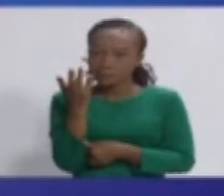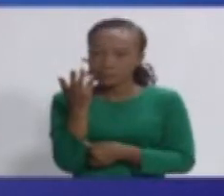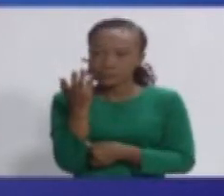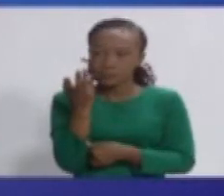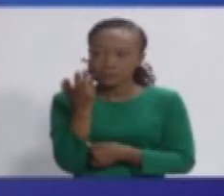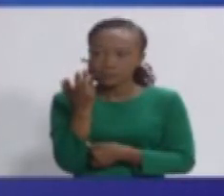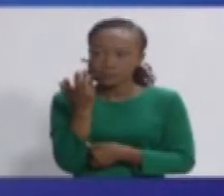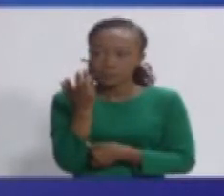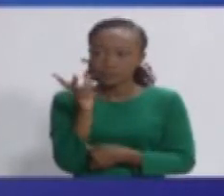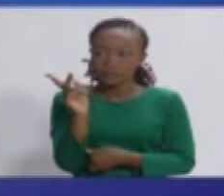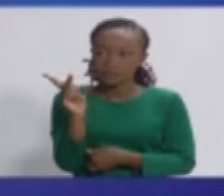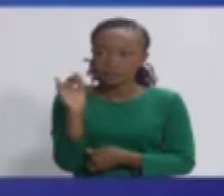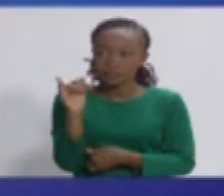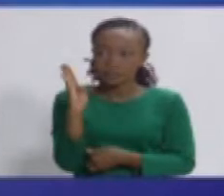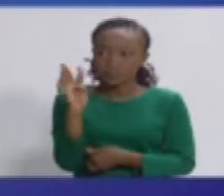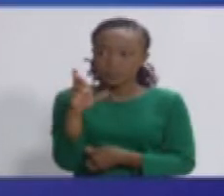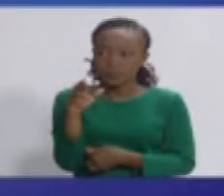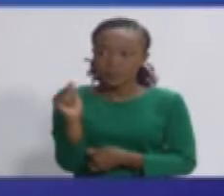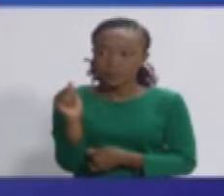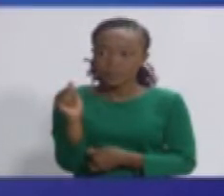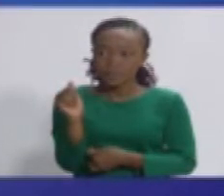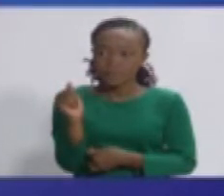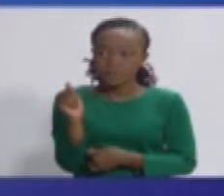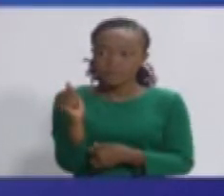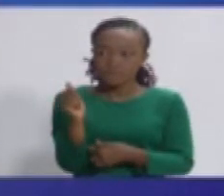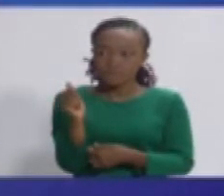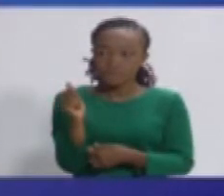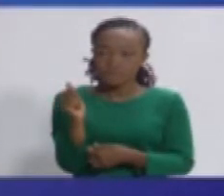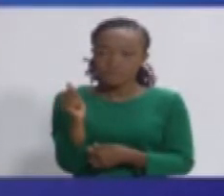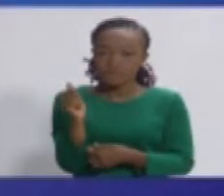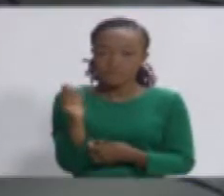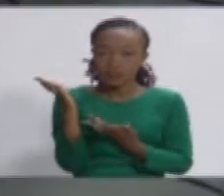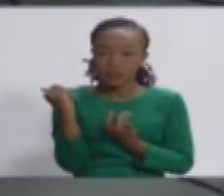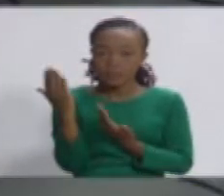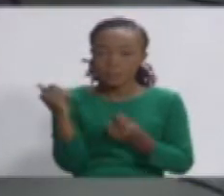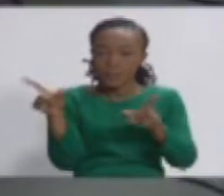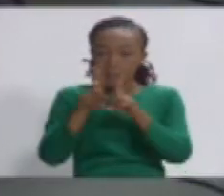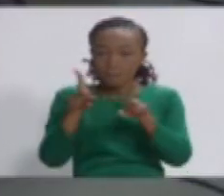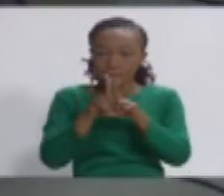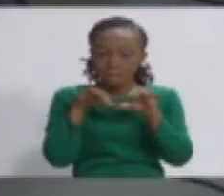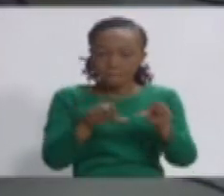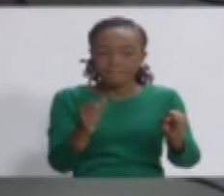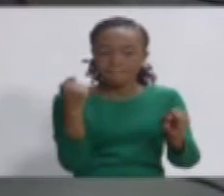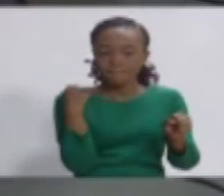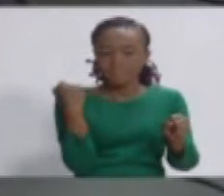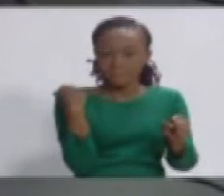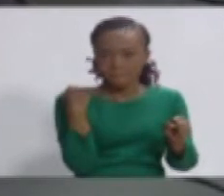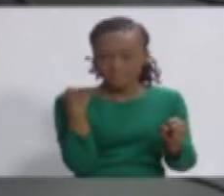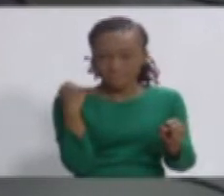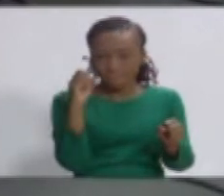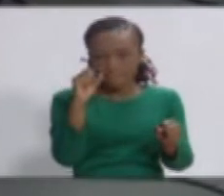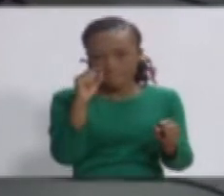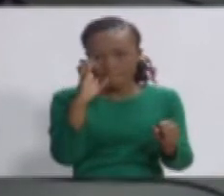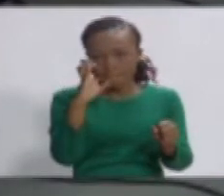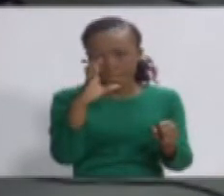cha ubunge cha Kibra kupitia chama hicho na aliyekuwa anatarajiwa pia vilevile kuchukua nafasi ya katibu mkuu wa chama